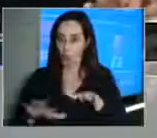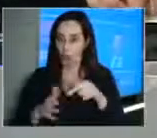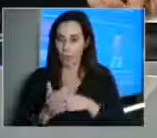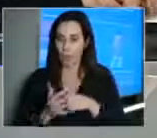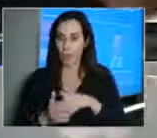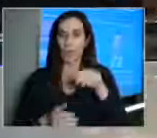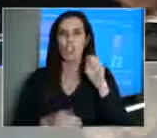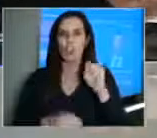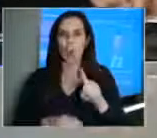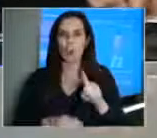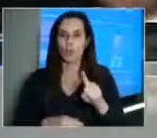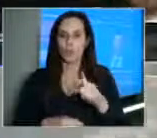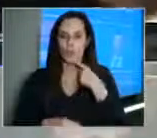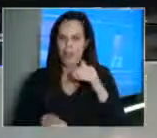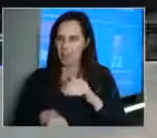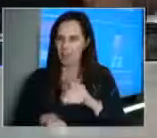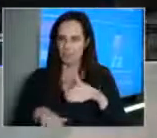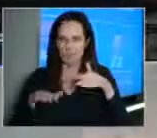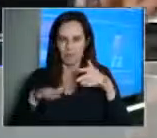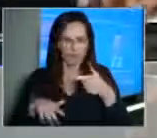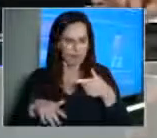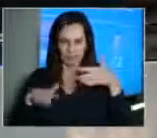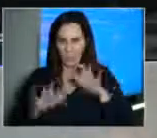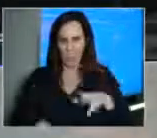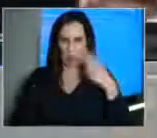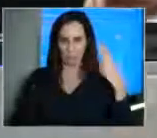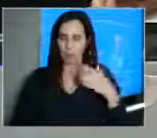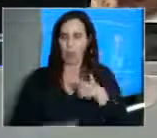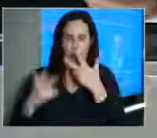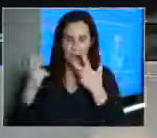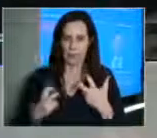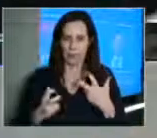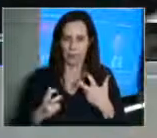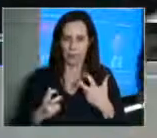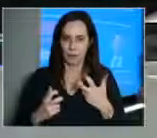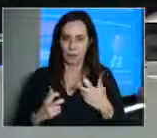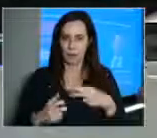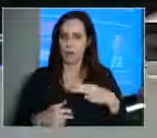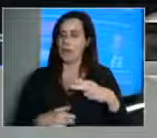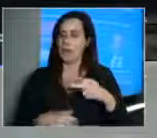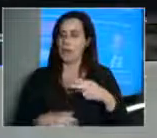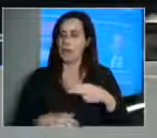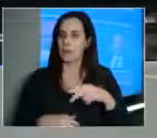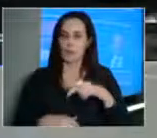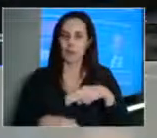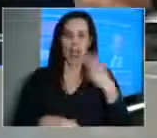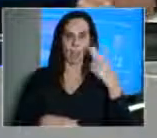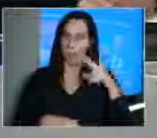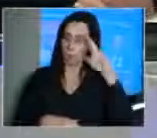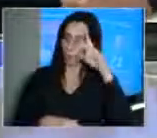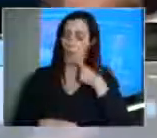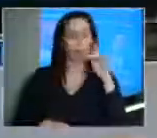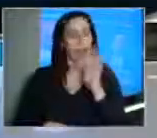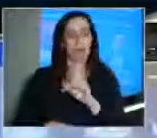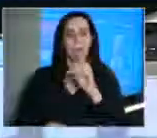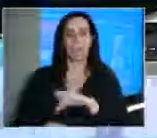לקואליציה, סמוטריץ', יוצא בעוד הערה הומופובית, להטופובית, גזענית, אני מצ מצפה מגאווה בליכוד לגנות, אני מצפה מחבר הכנסת